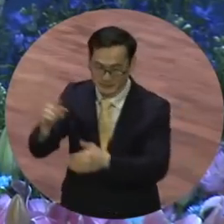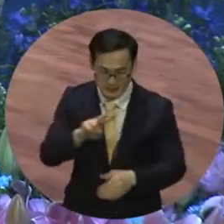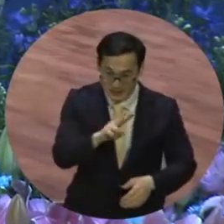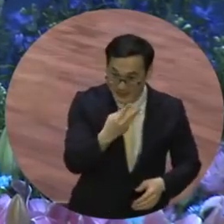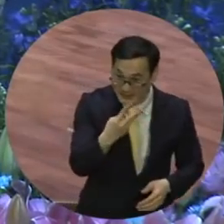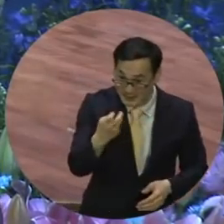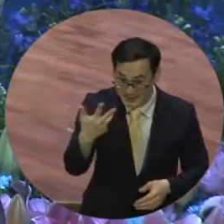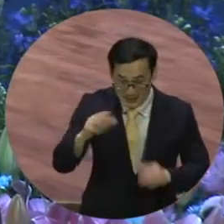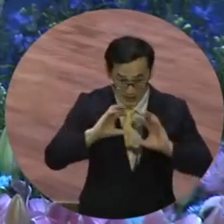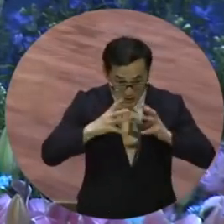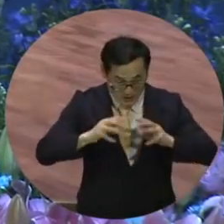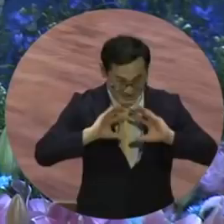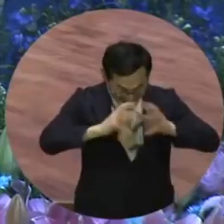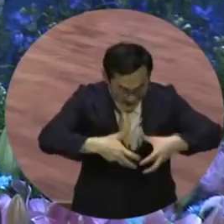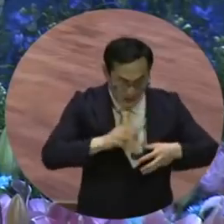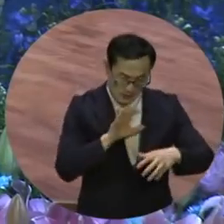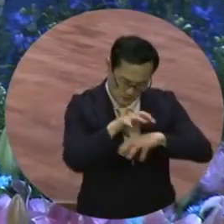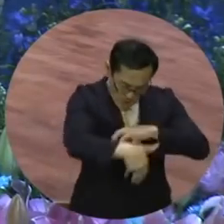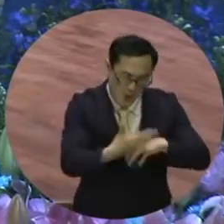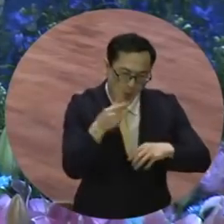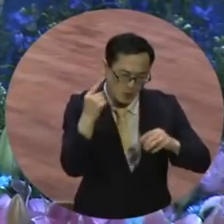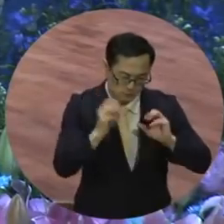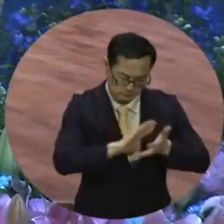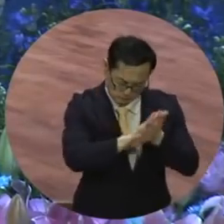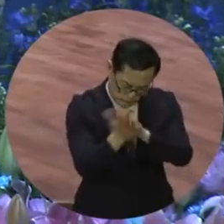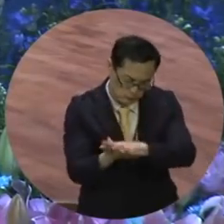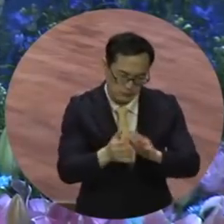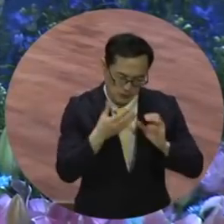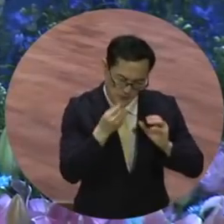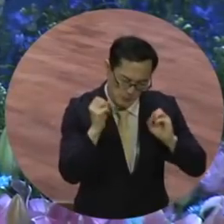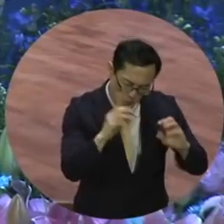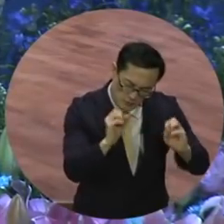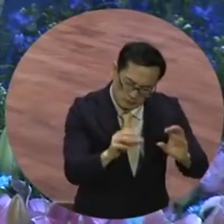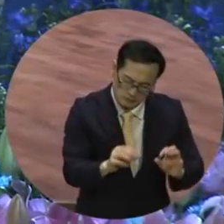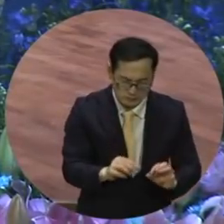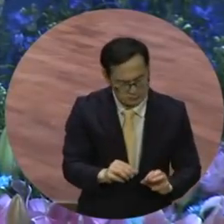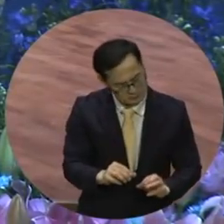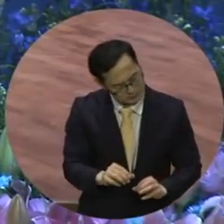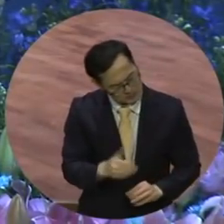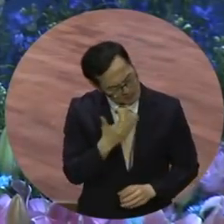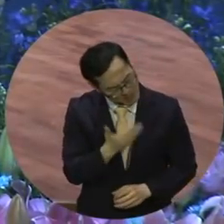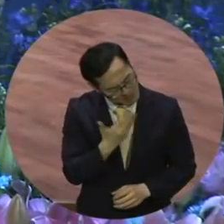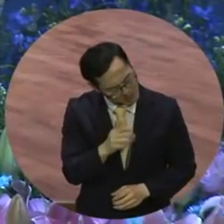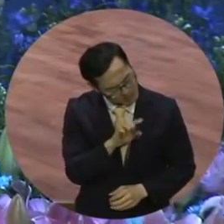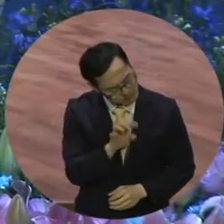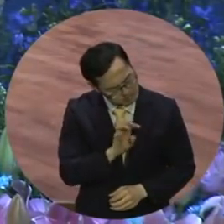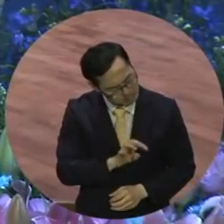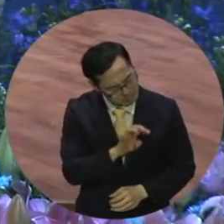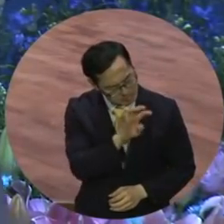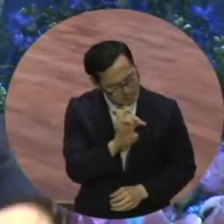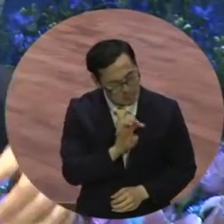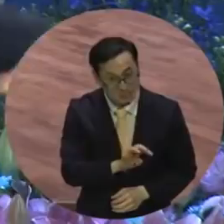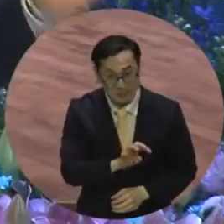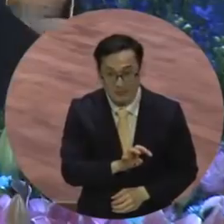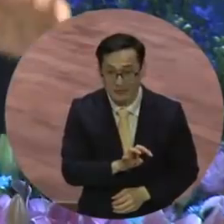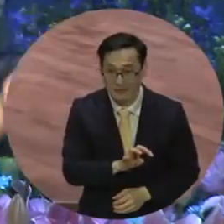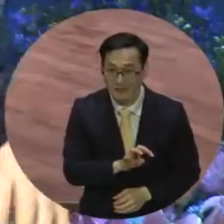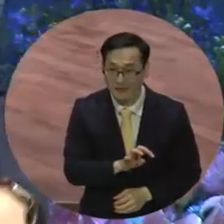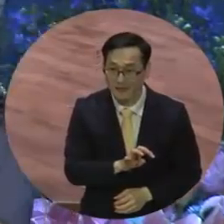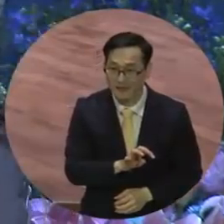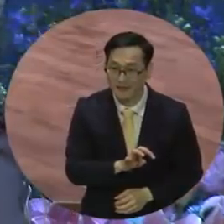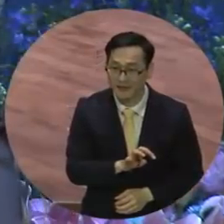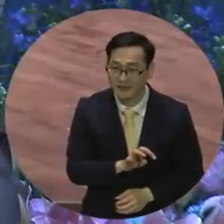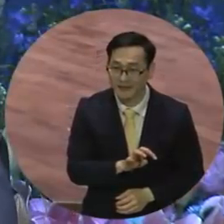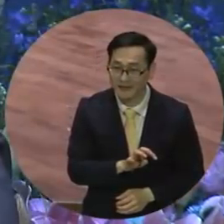우리가 막 돈이 수천억이 수조가 있어가지고 그거 가지고 세모하기를 원하시는 줄 아세요? 돈을 의지하지